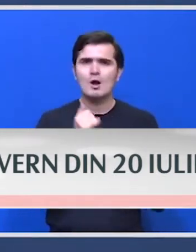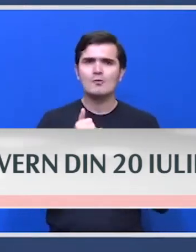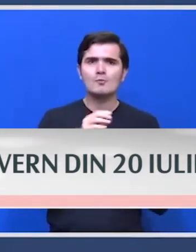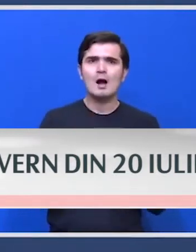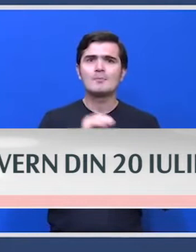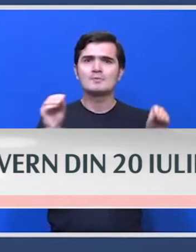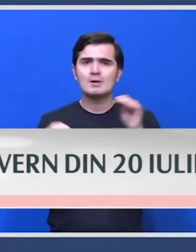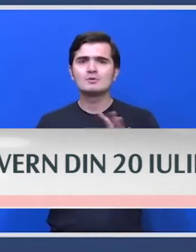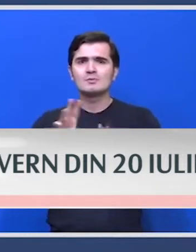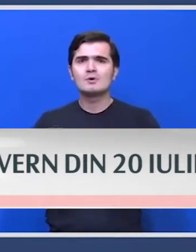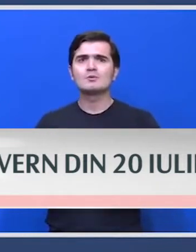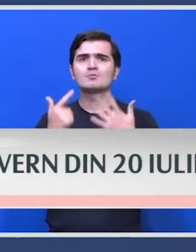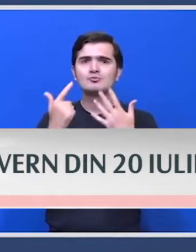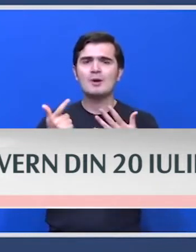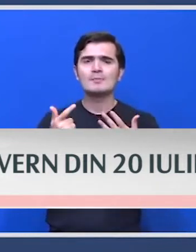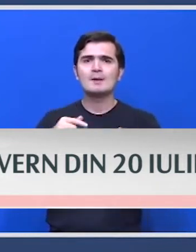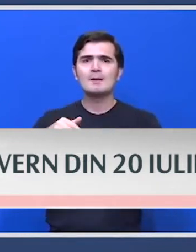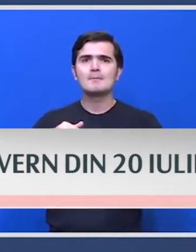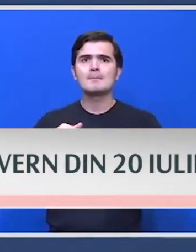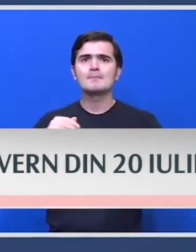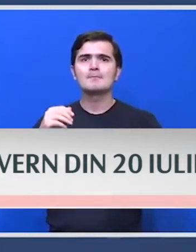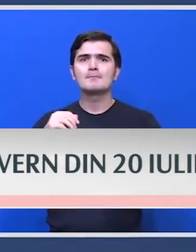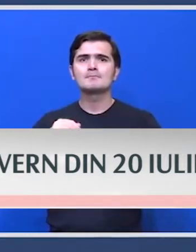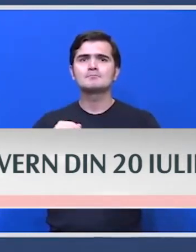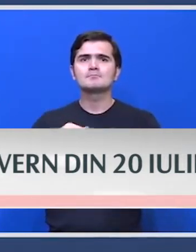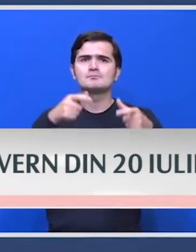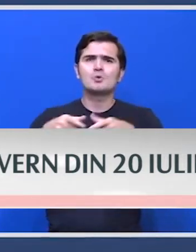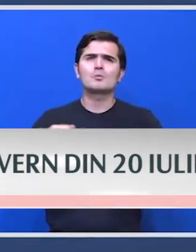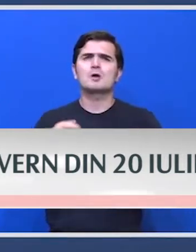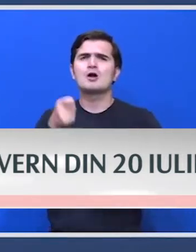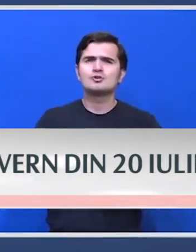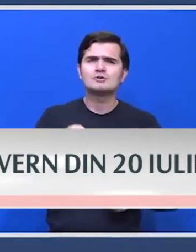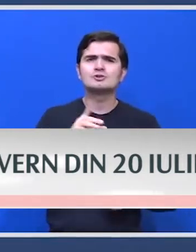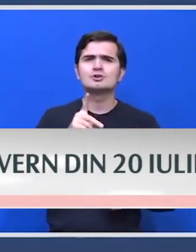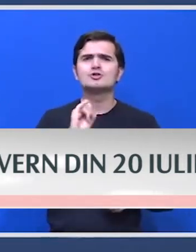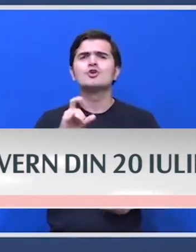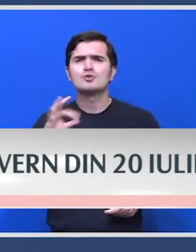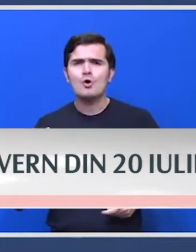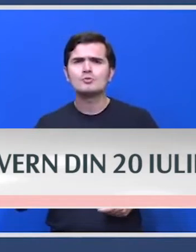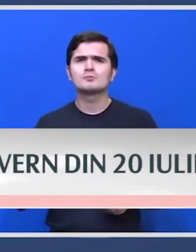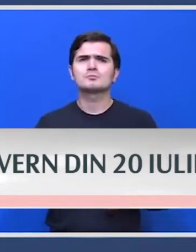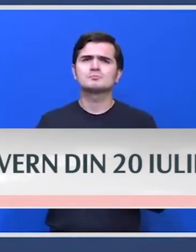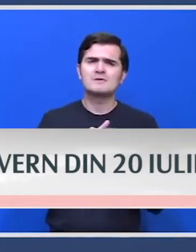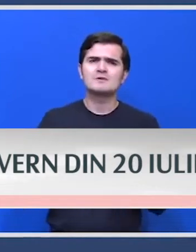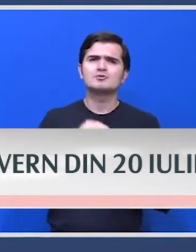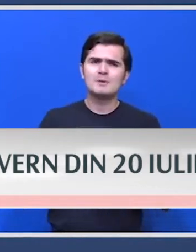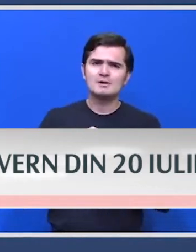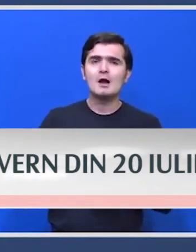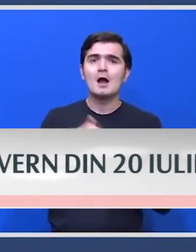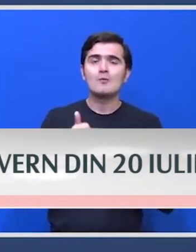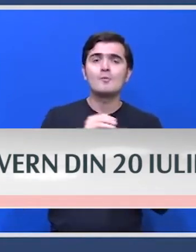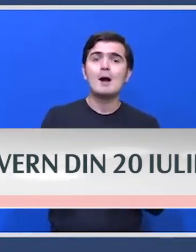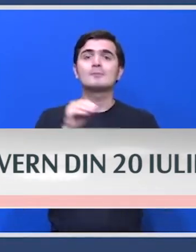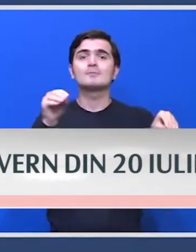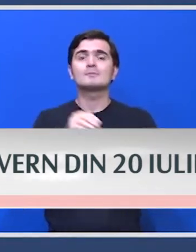ministere, agenții, DICOT, servicii sociale și medicale, dar și societatea civilă, la acțiuni concrete